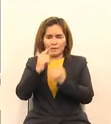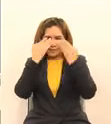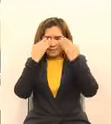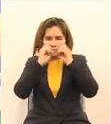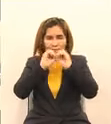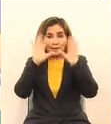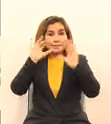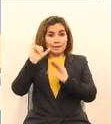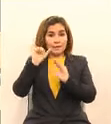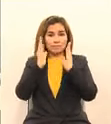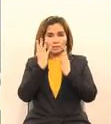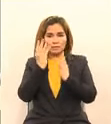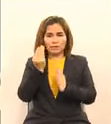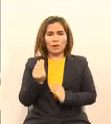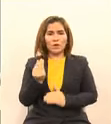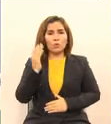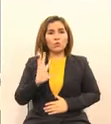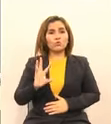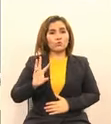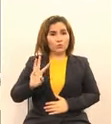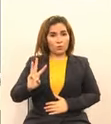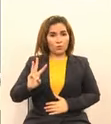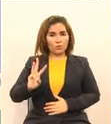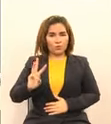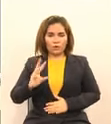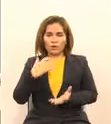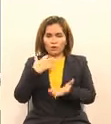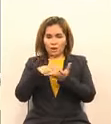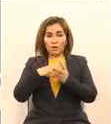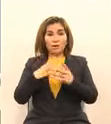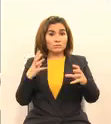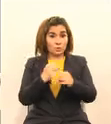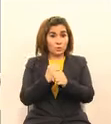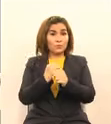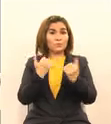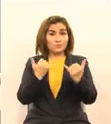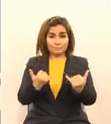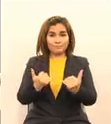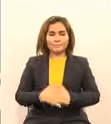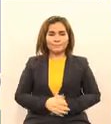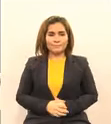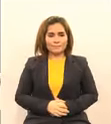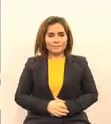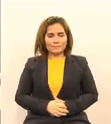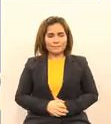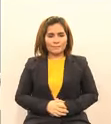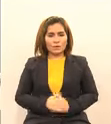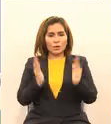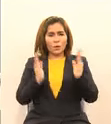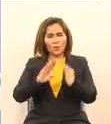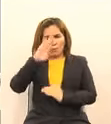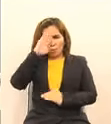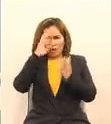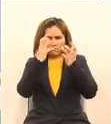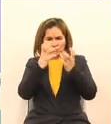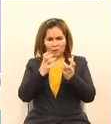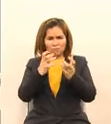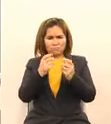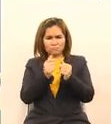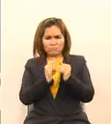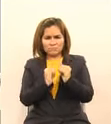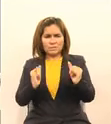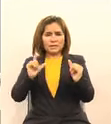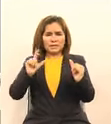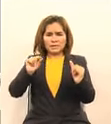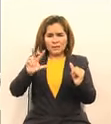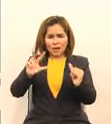ก็ถือว่าเป็นสถานการณ์นะที่เกิดขึ้นนะครับในจำนวนนี้ผู้ป่วยรุนแรง23รายก็ทุกรายก็อยู่